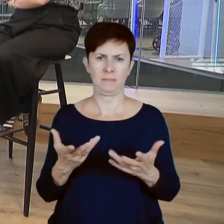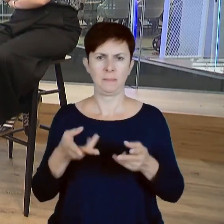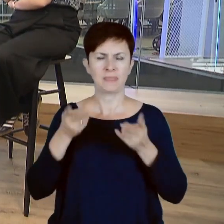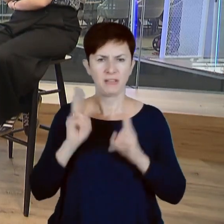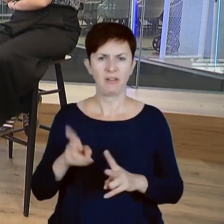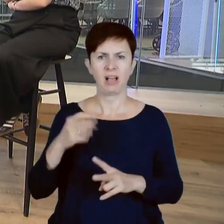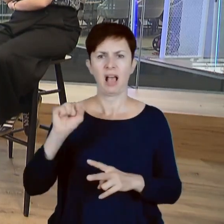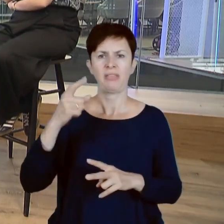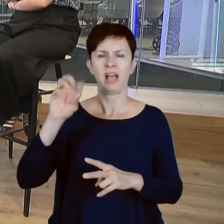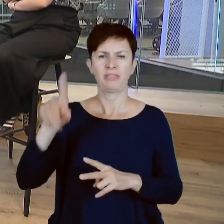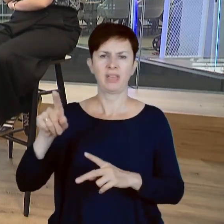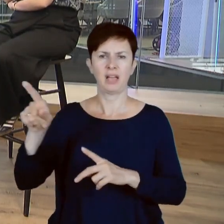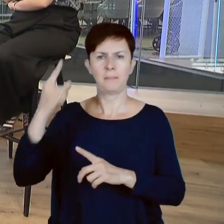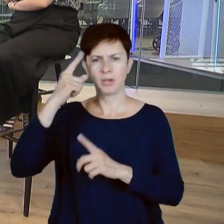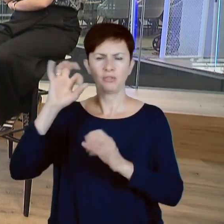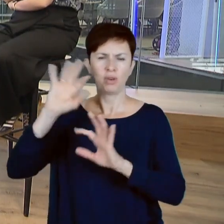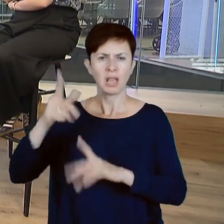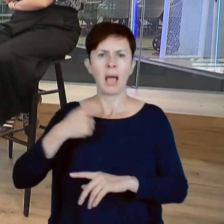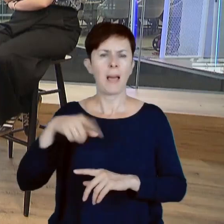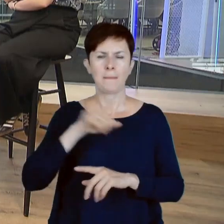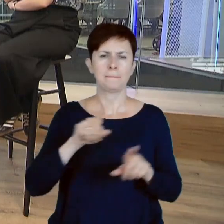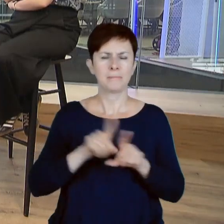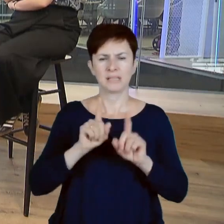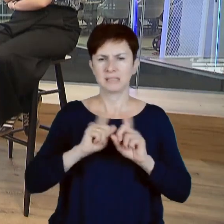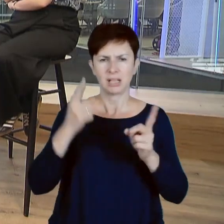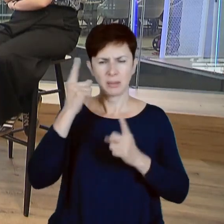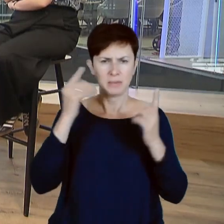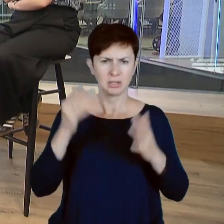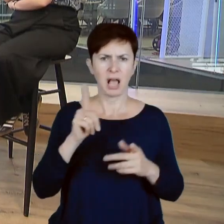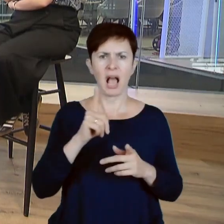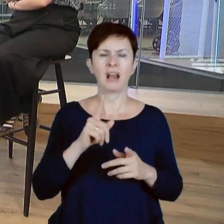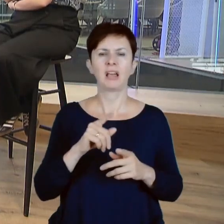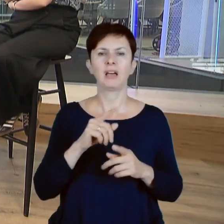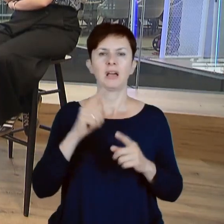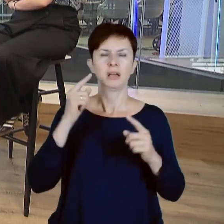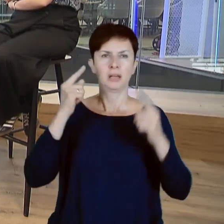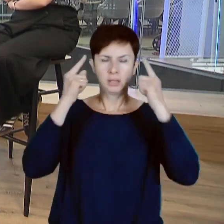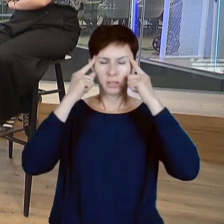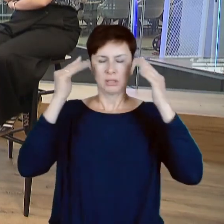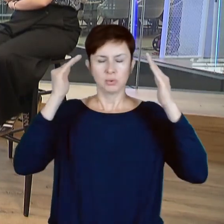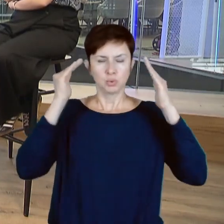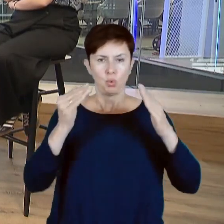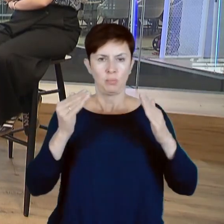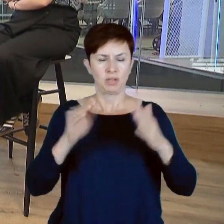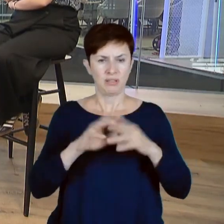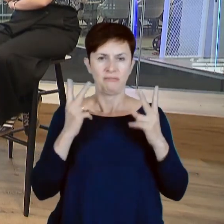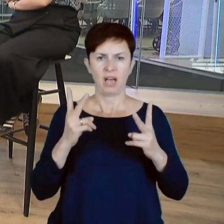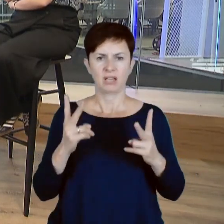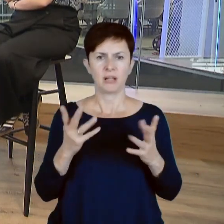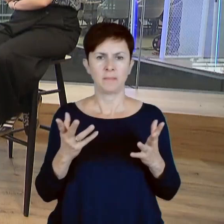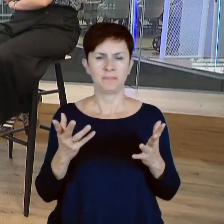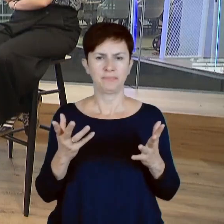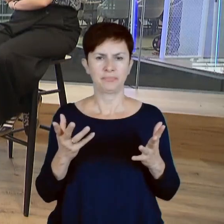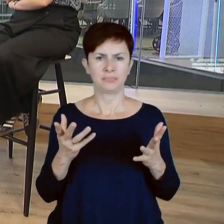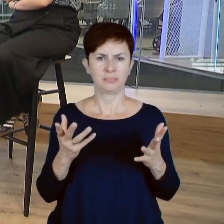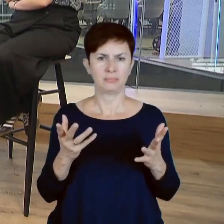ADHD, ale ta kategoria uwagi jest moim zdaniem kluczowa dzisiaj. Chciał mówić o jakiejś uwadze społecznej, bo moim zdaniem to, a